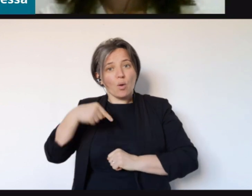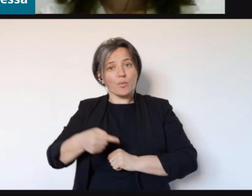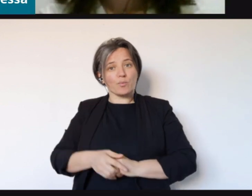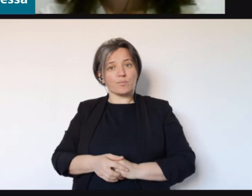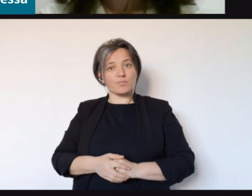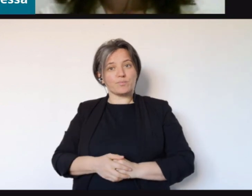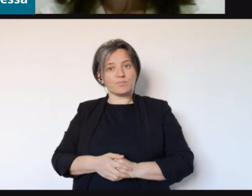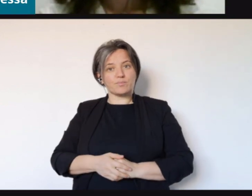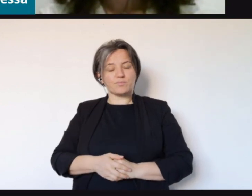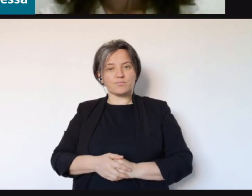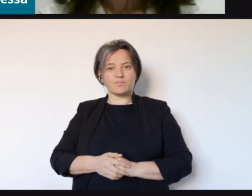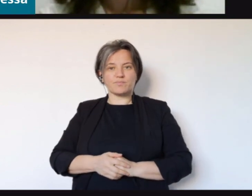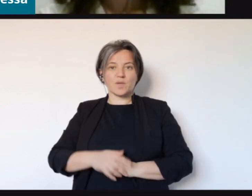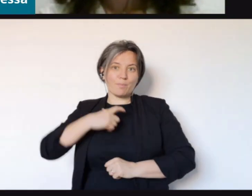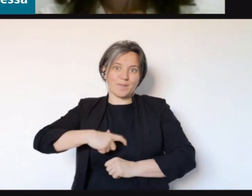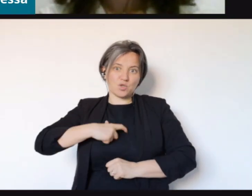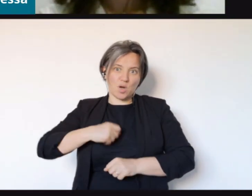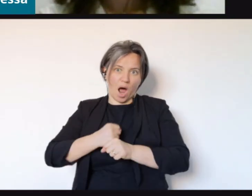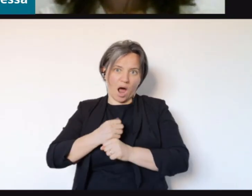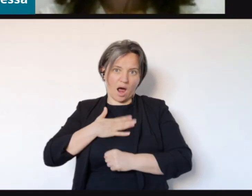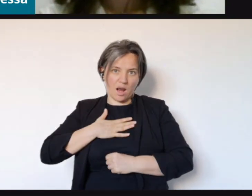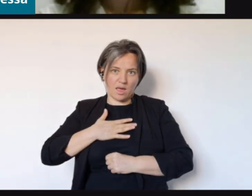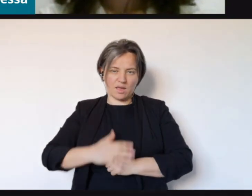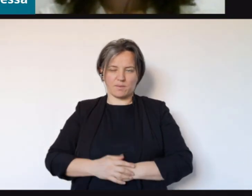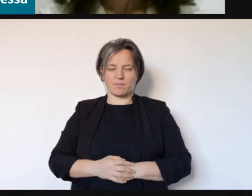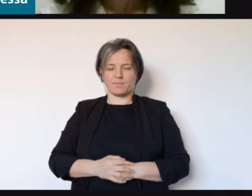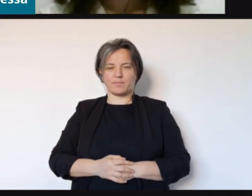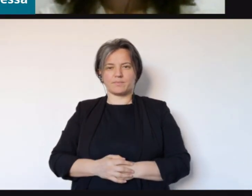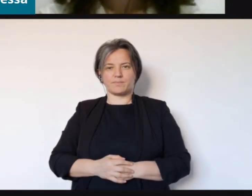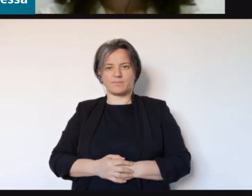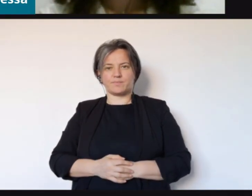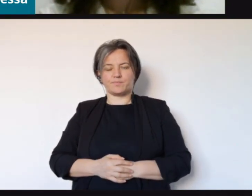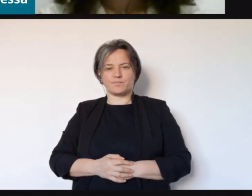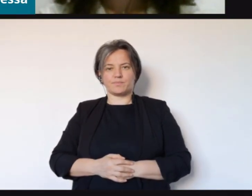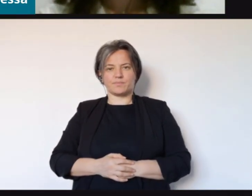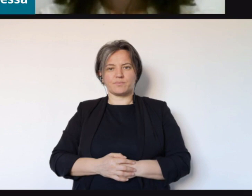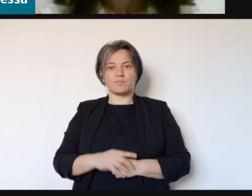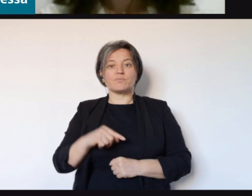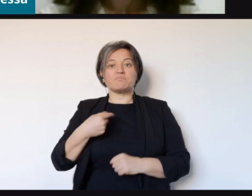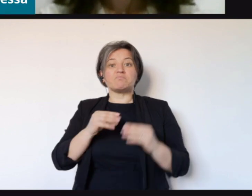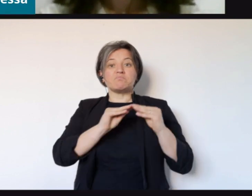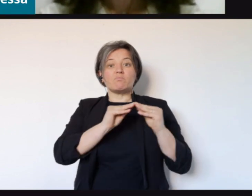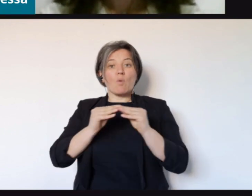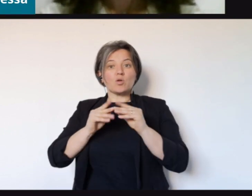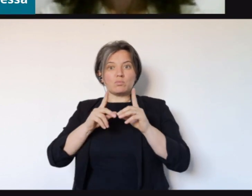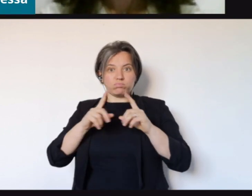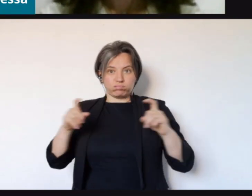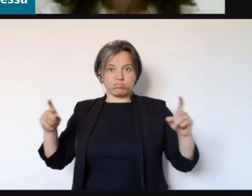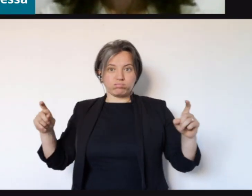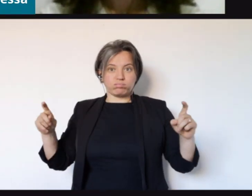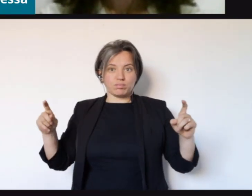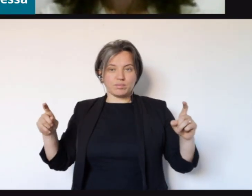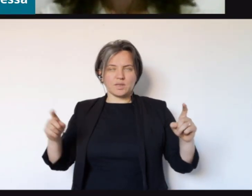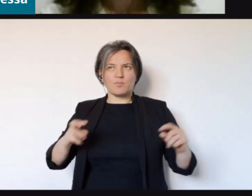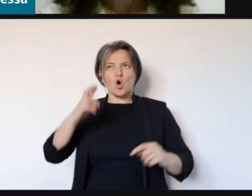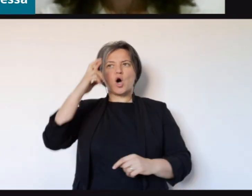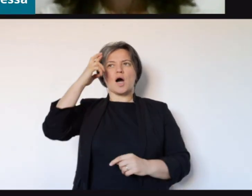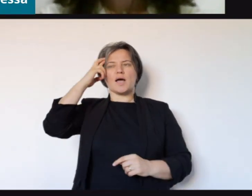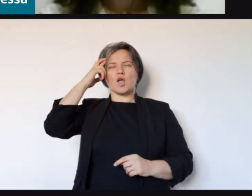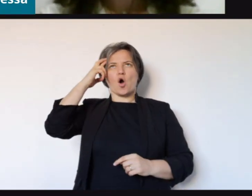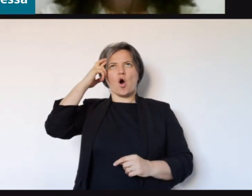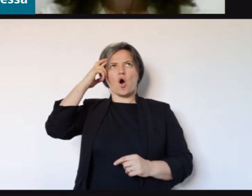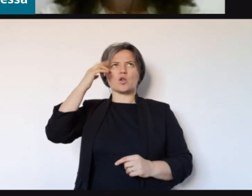a quello che è accaduto. Poi ci sono modalità differenti. Ci può essere